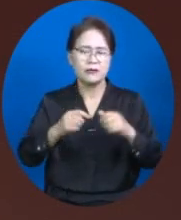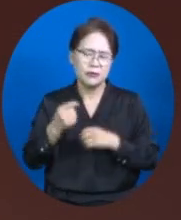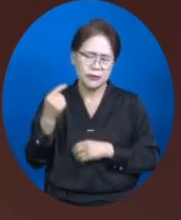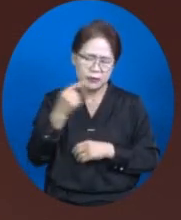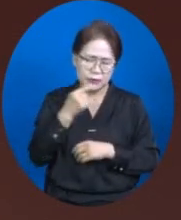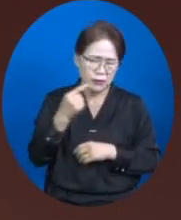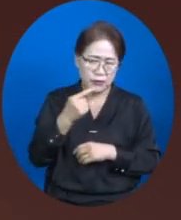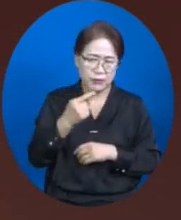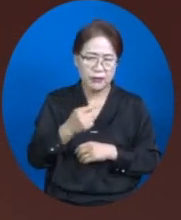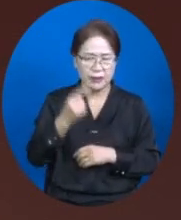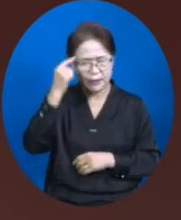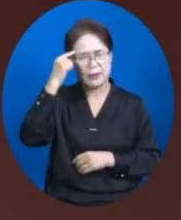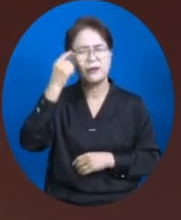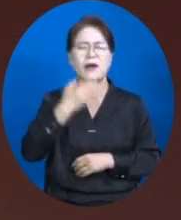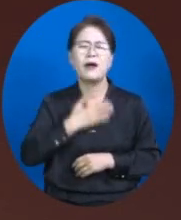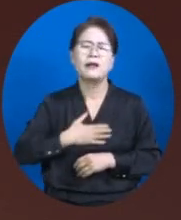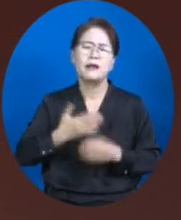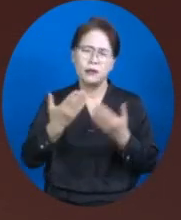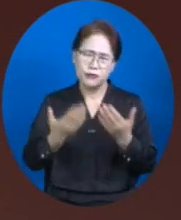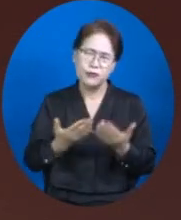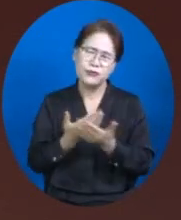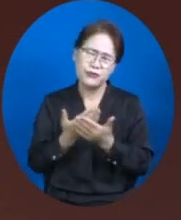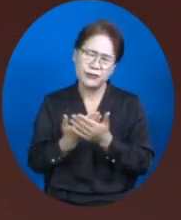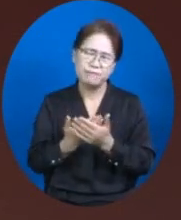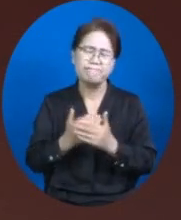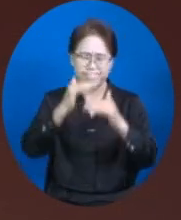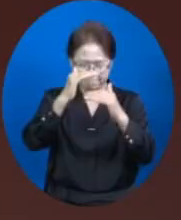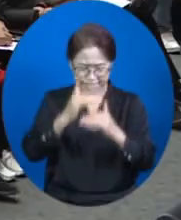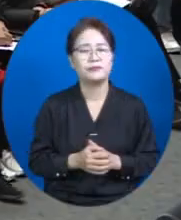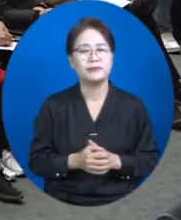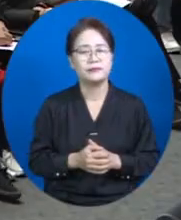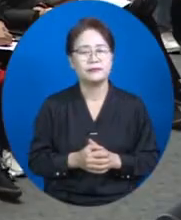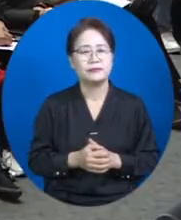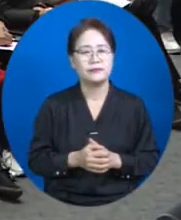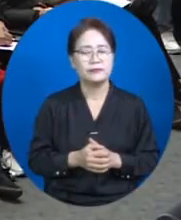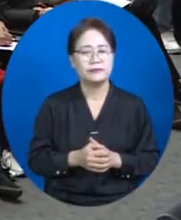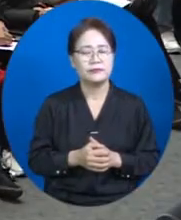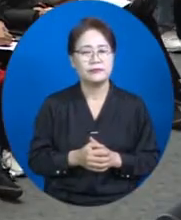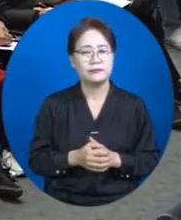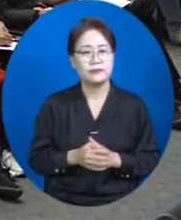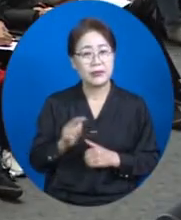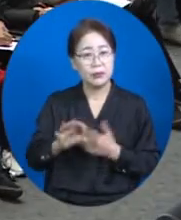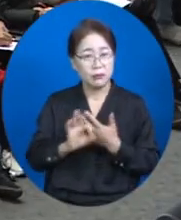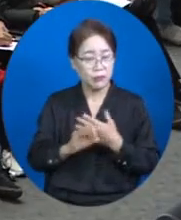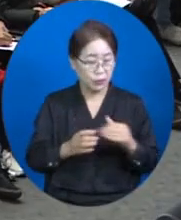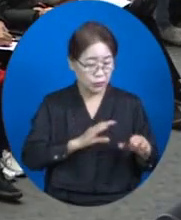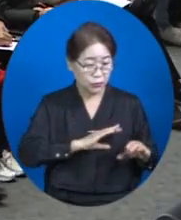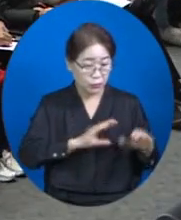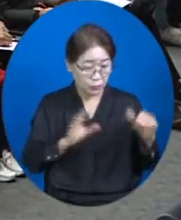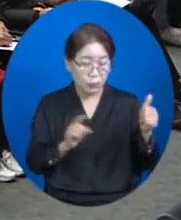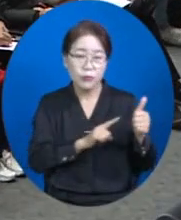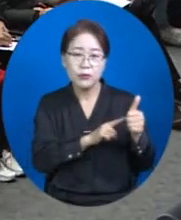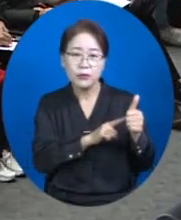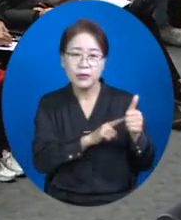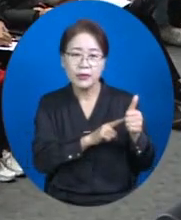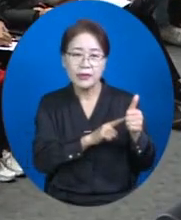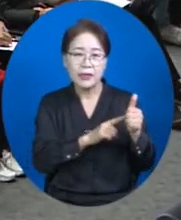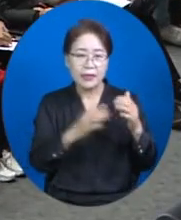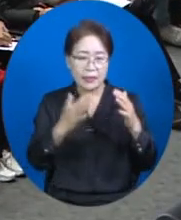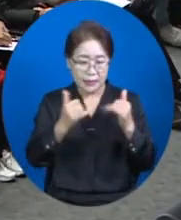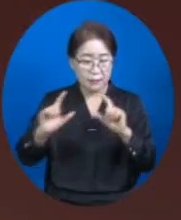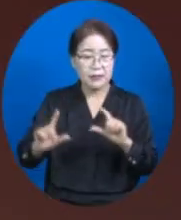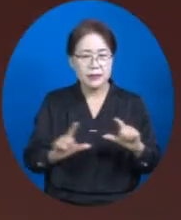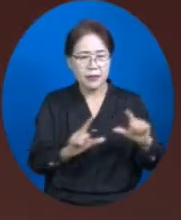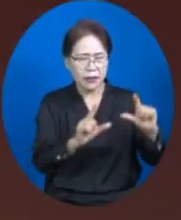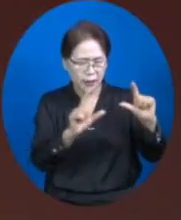철저하게 깨달아 알게 해 달라고 하는 그런 말이에요 그러면 모세는 왜 인생의 날